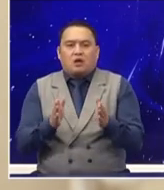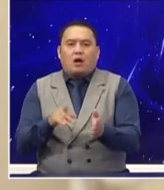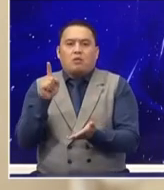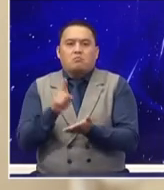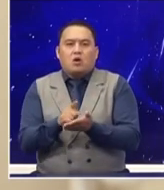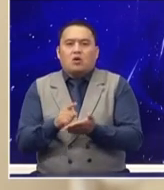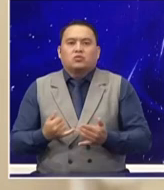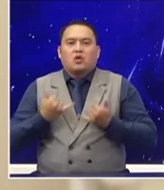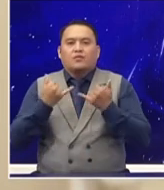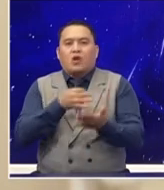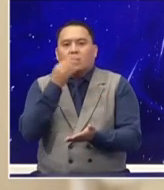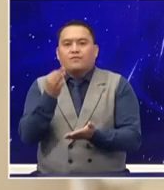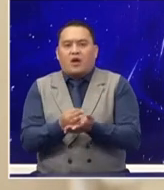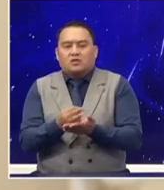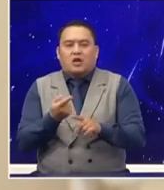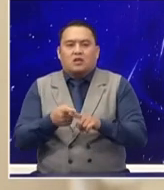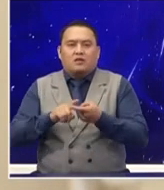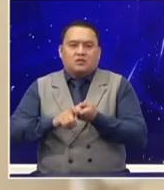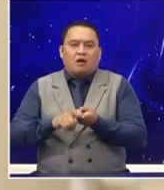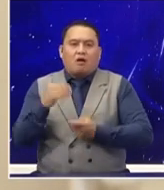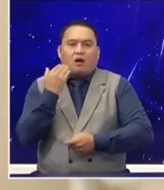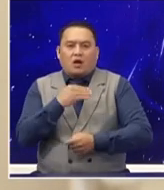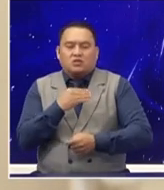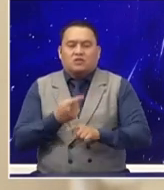обязанностям отношусь с большой ответственностью, ведь от этого зависит